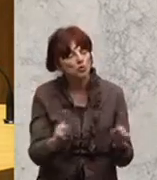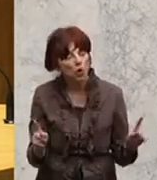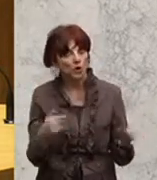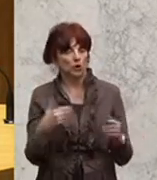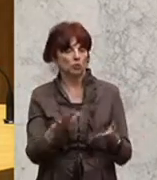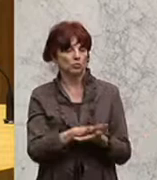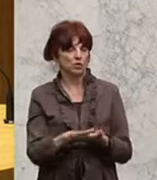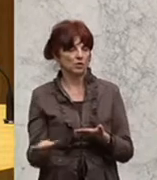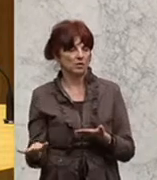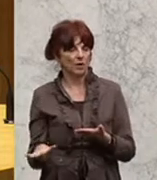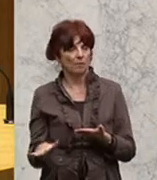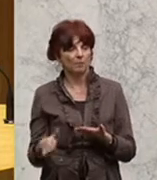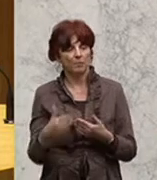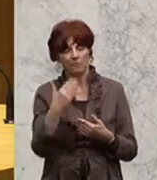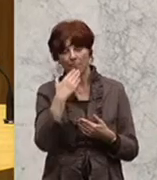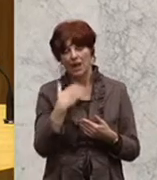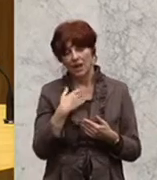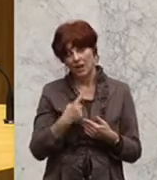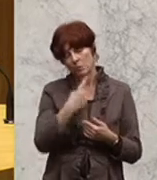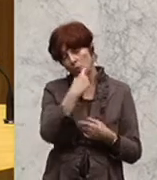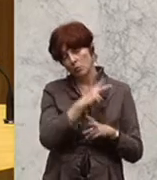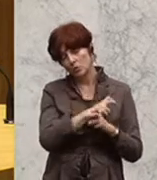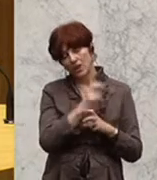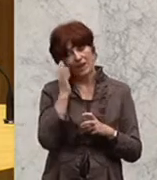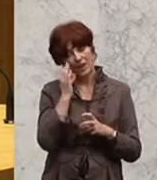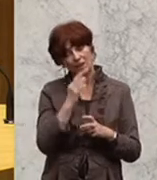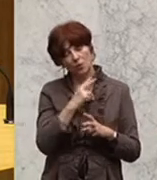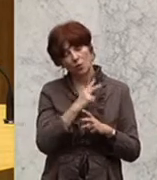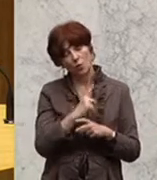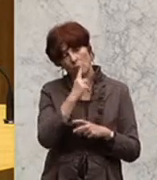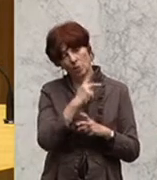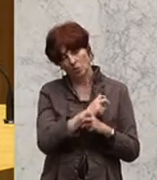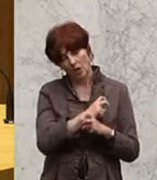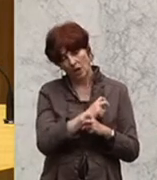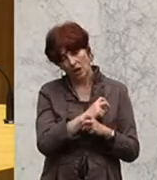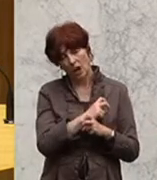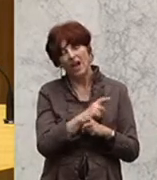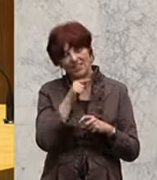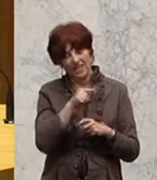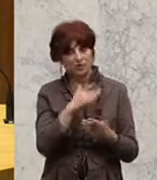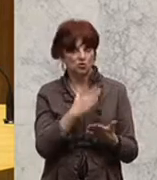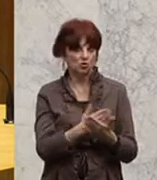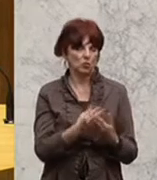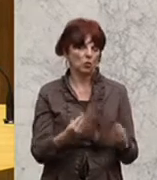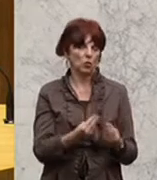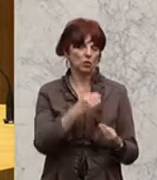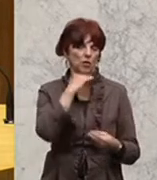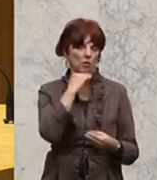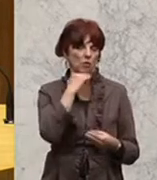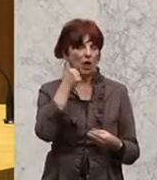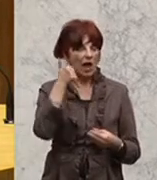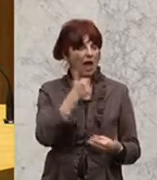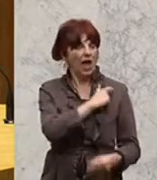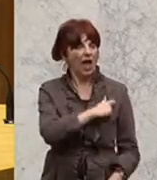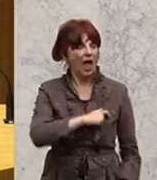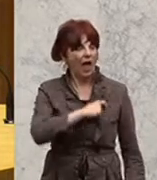Kolleginnen und liebe Kollegen und vor allem liebe Oberösterreicherinnen und Oberösterreicher, das müsste Grund genug sein, weil es eine Partei gibt, die dafür steht, dass